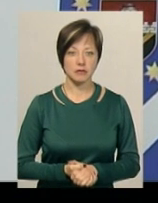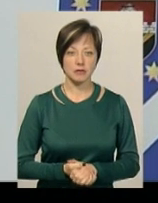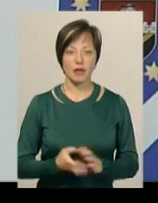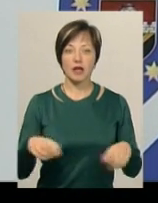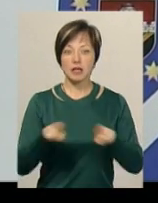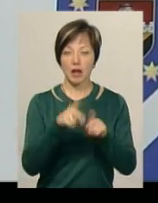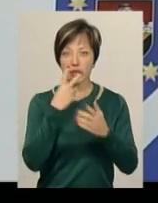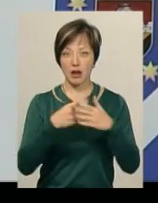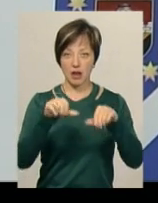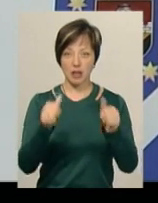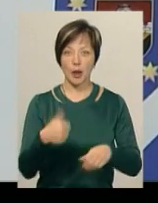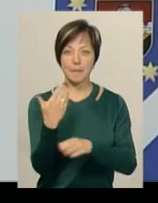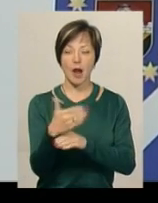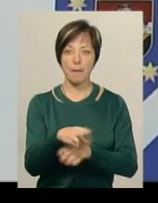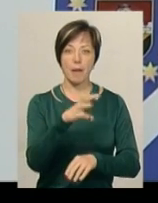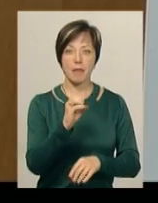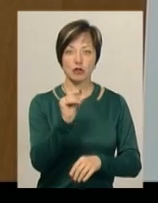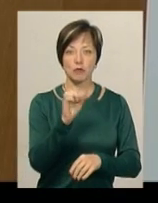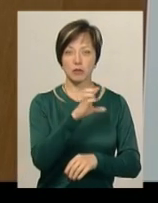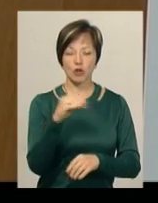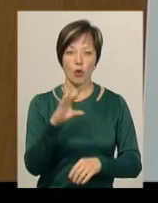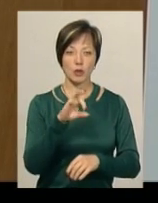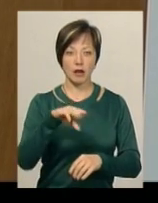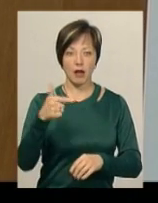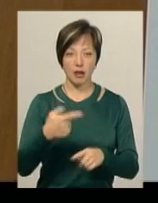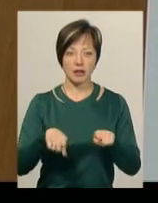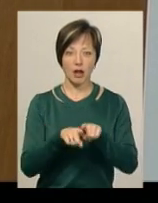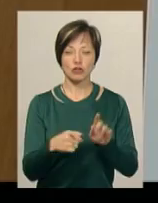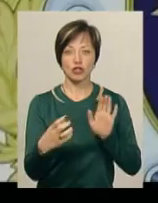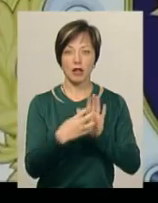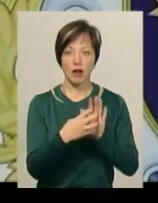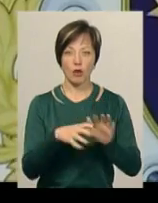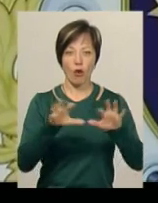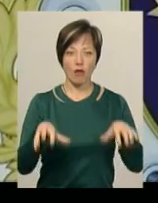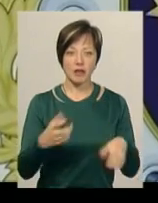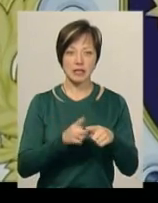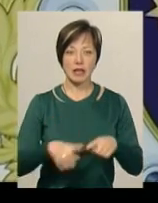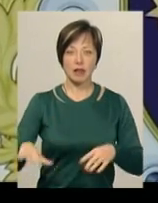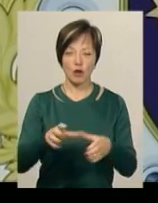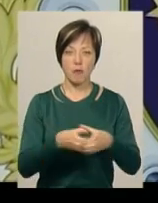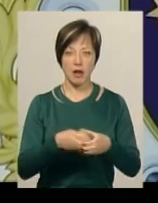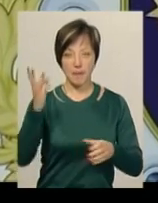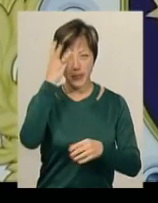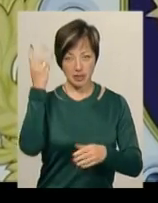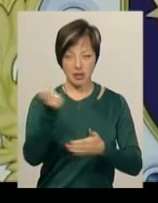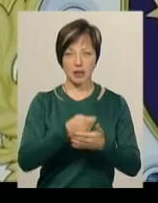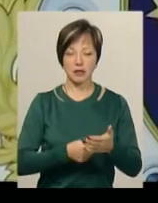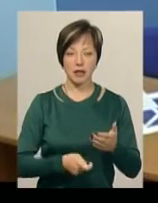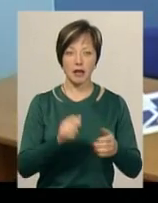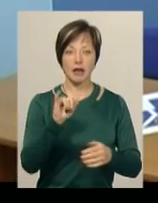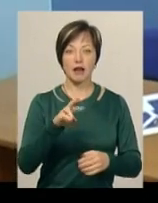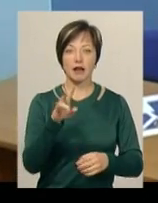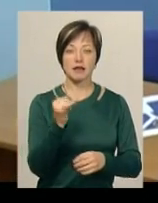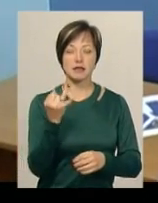Так виглядає прапор Меджибіської ОТГ. Отак – штандарт голови селищної ради, а це – герб тергромади. Хмельницький геральдист Валентин Ілінський,